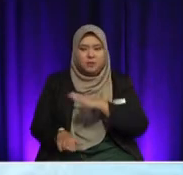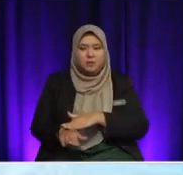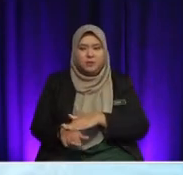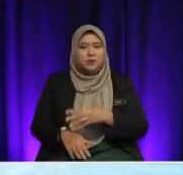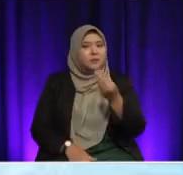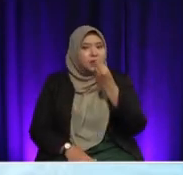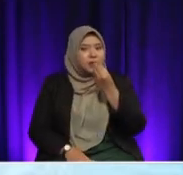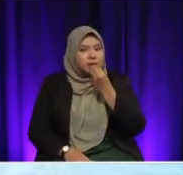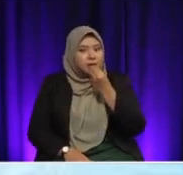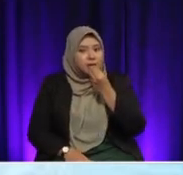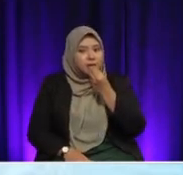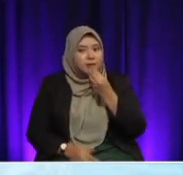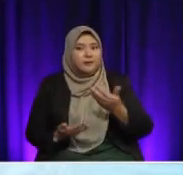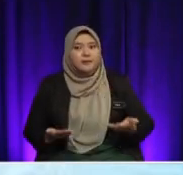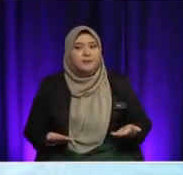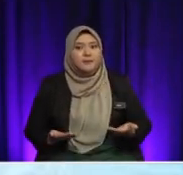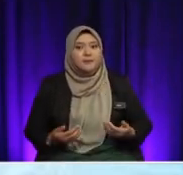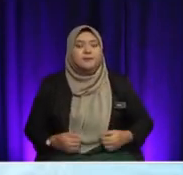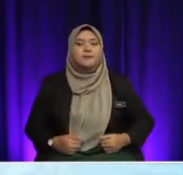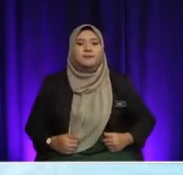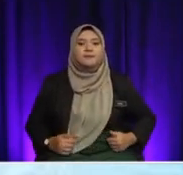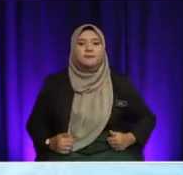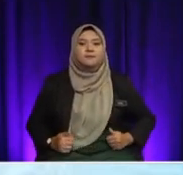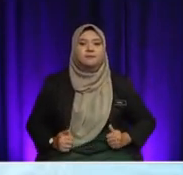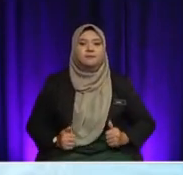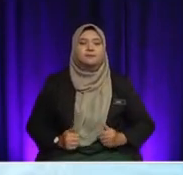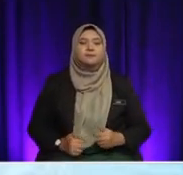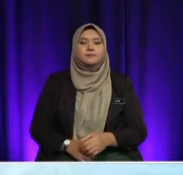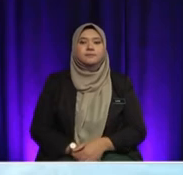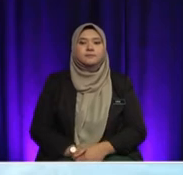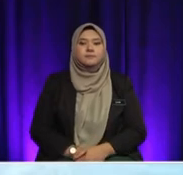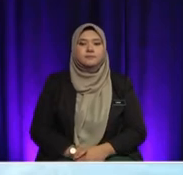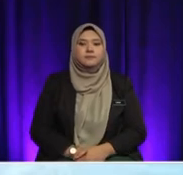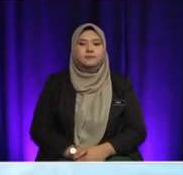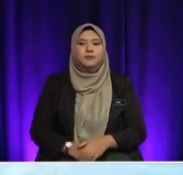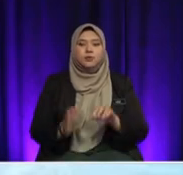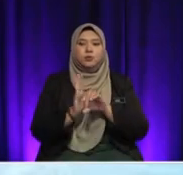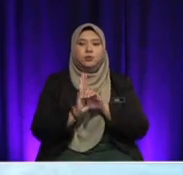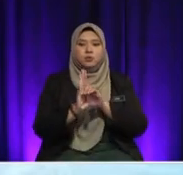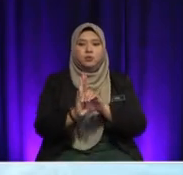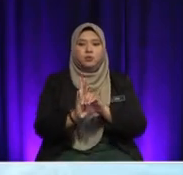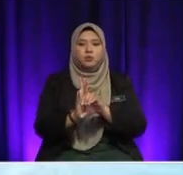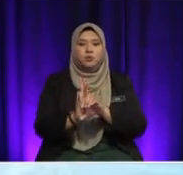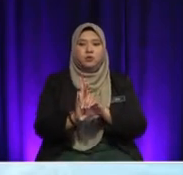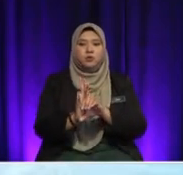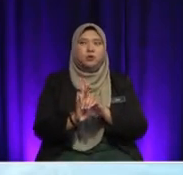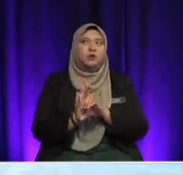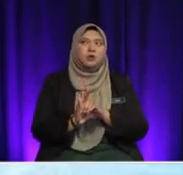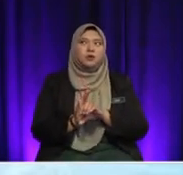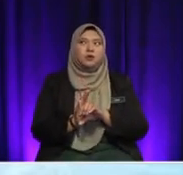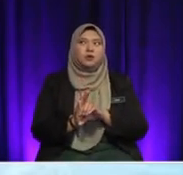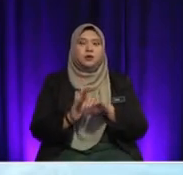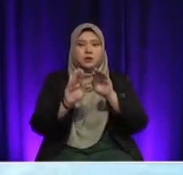saya, Hanis, apakah dua aspek yang belum mencapai kriteria yang ditetapkan?